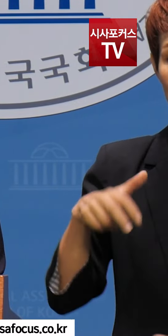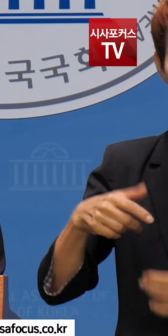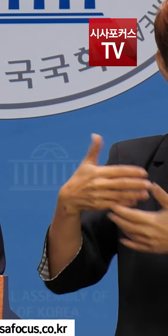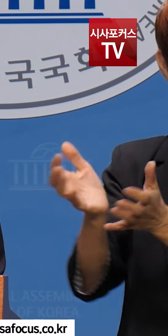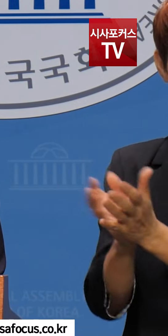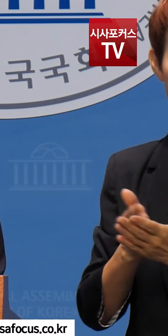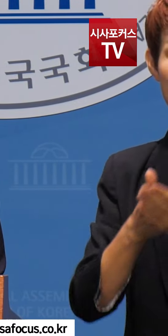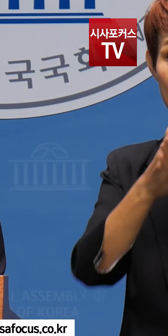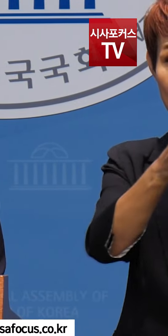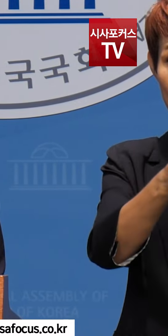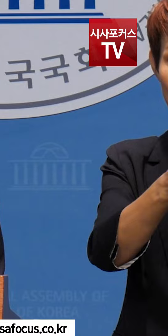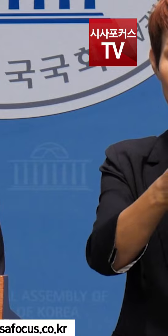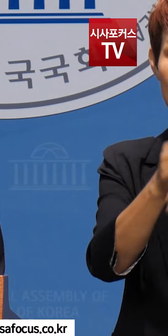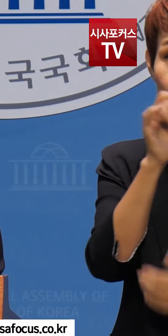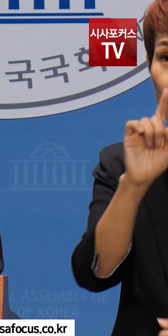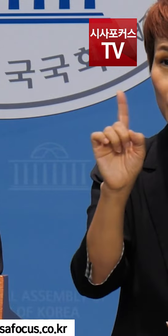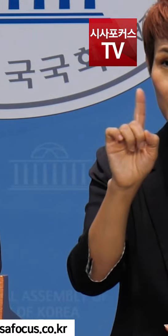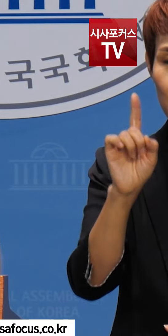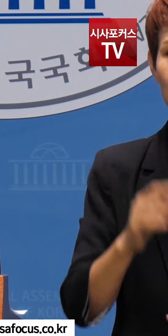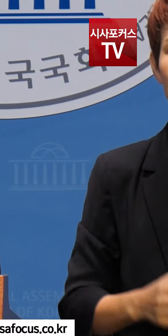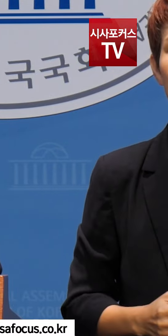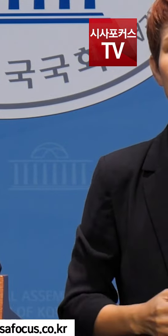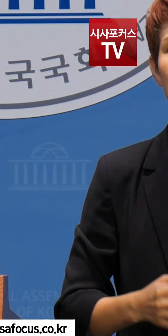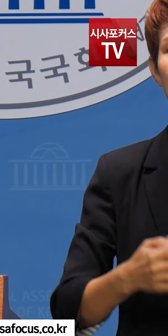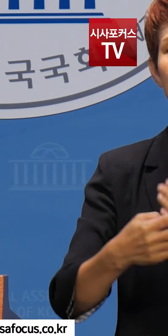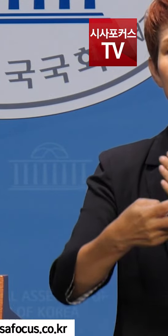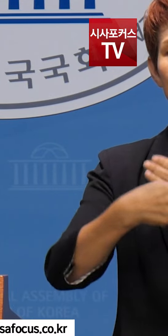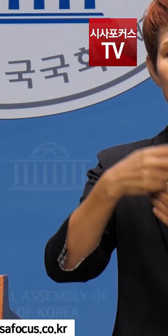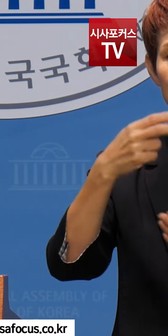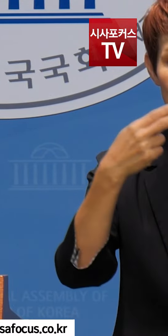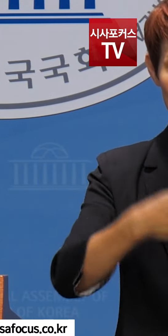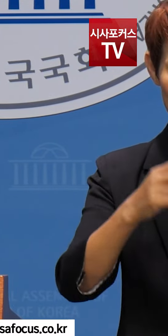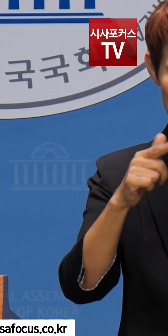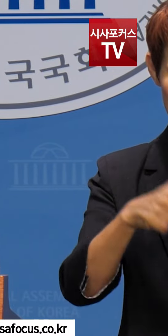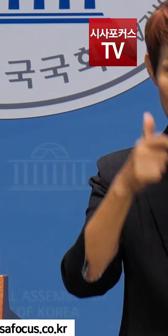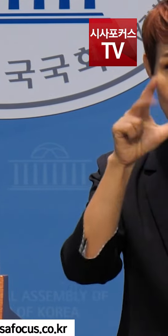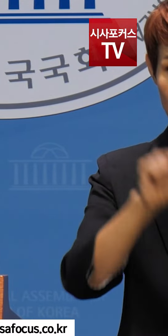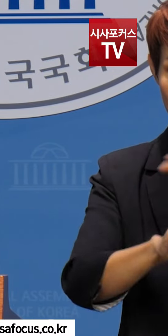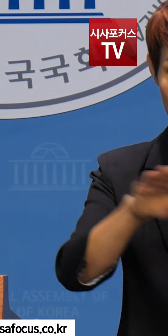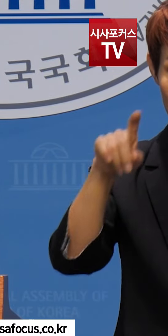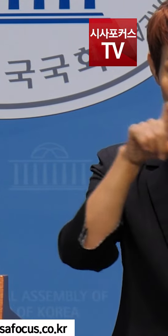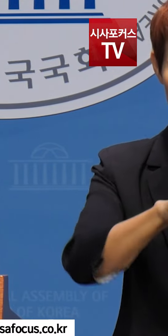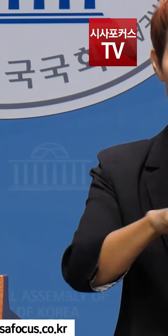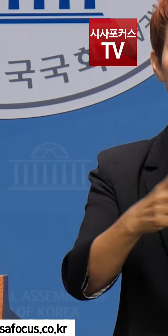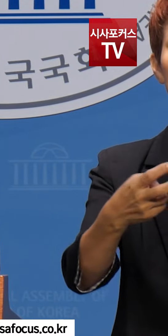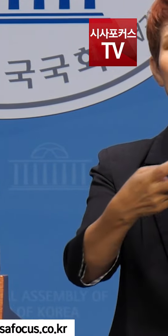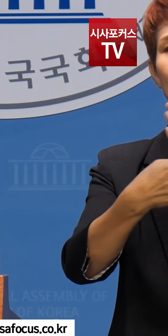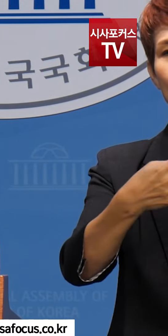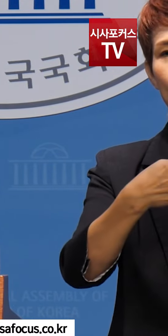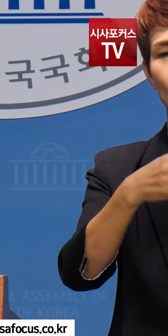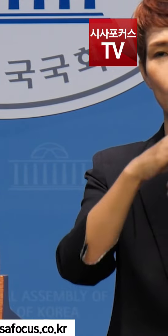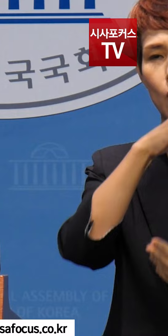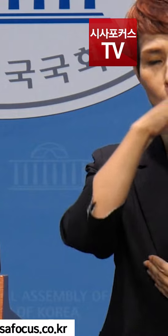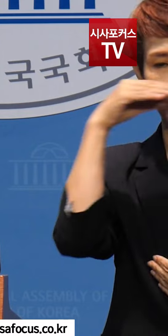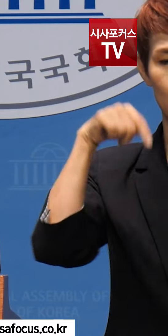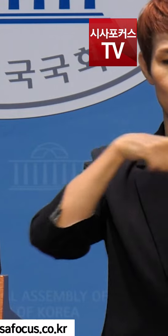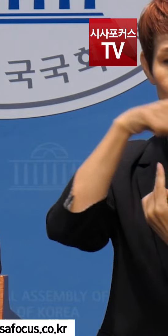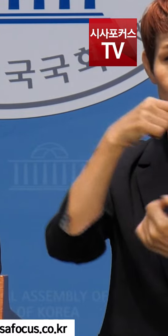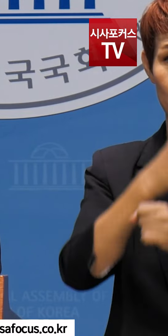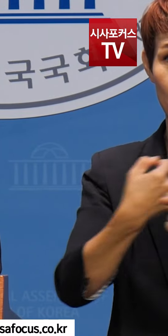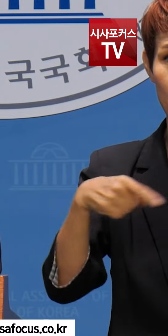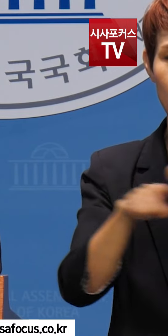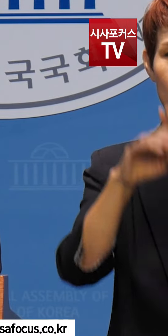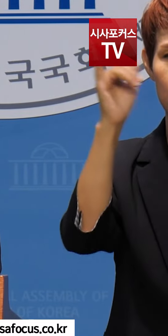조국혁신당이 제안드린 내용입니다. 의료 대란 해결을 위해 의료 정상화 사회적 대타협 기구를